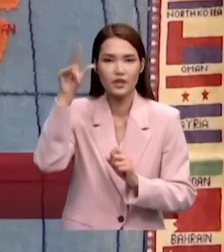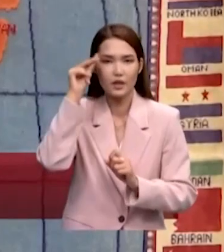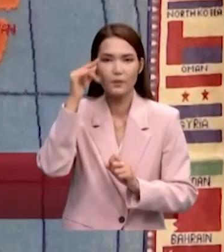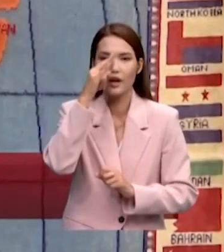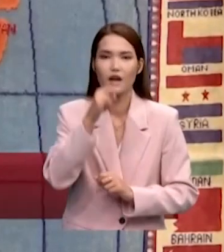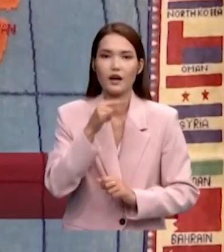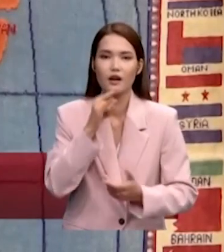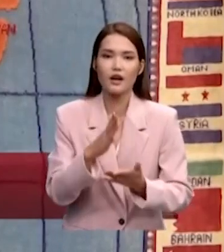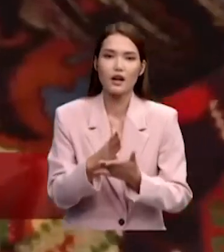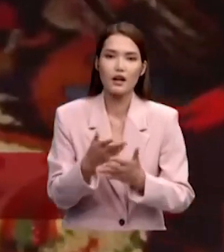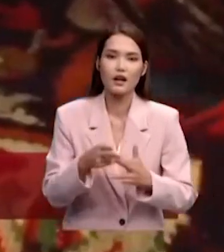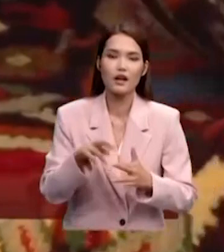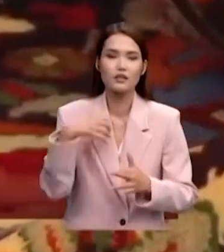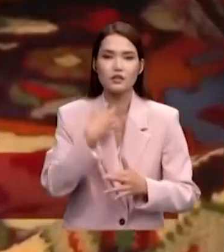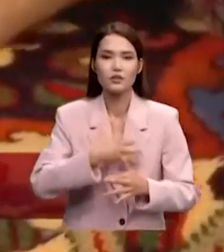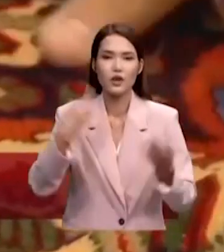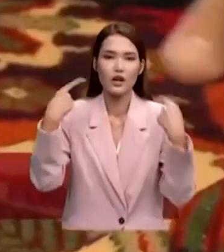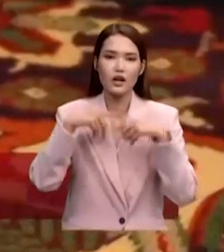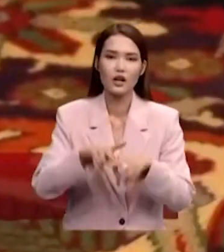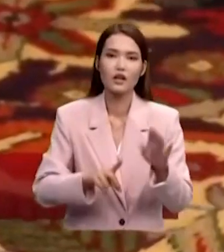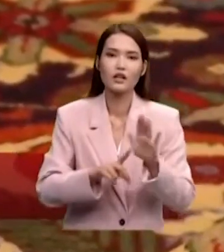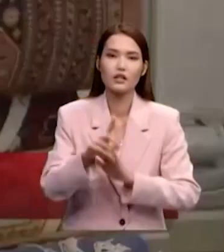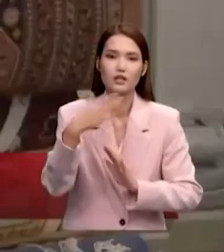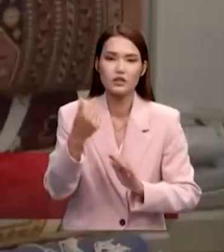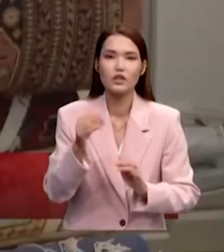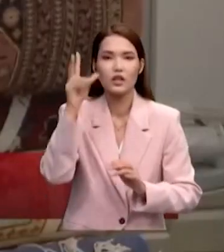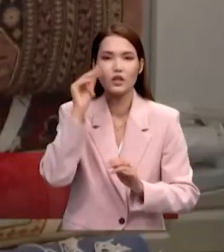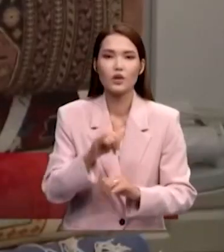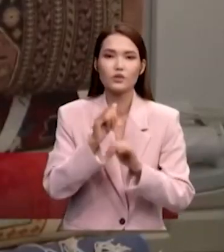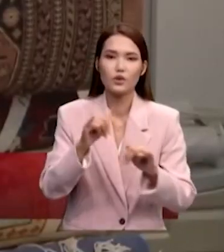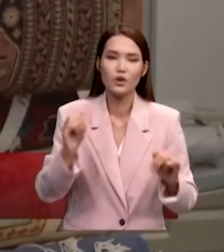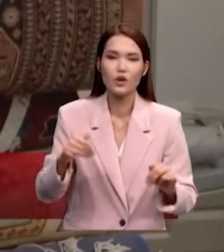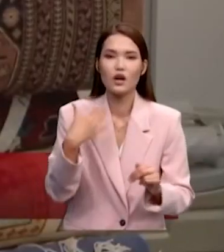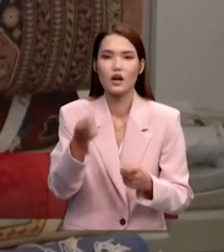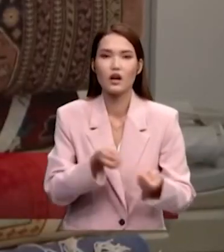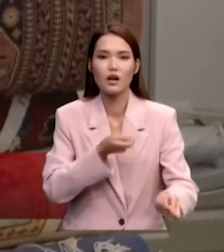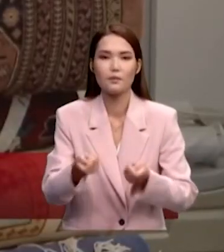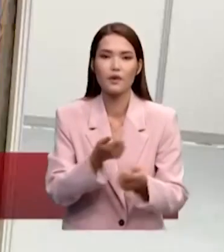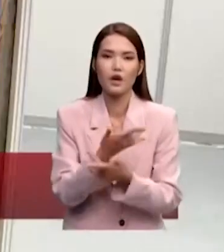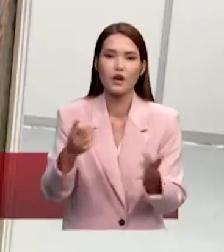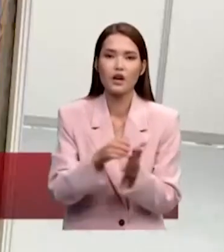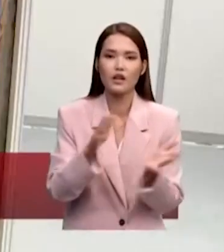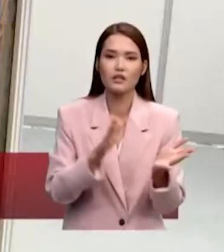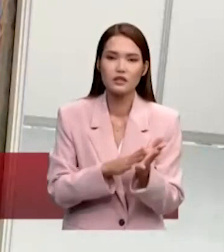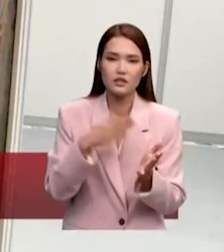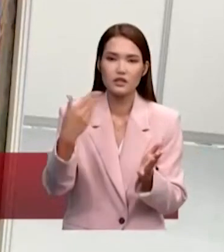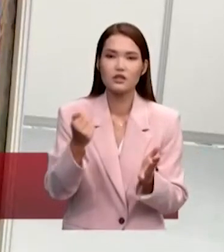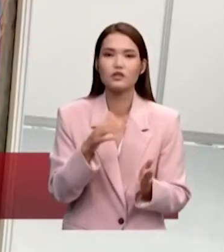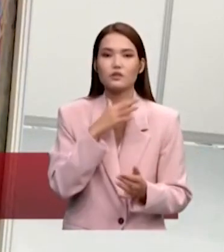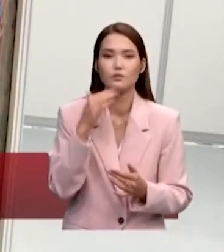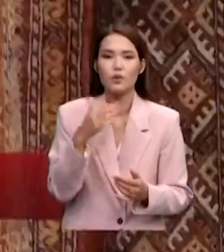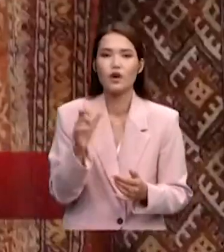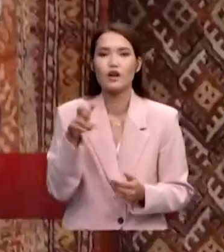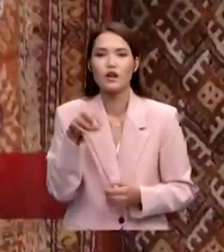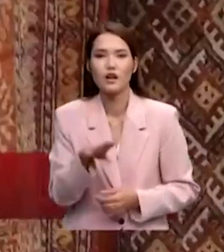Казахстане. Однако при отсутствии налаженной системы обработки шерсти в стране увеличивается и объем его непроработанного остатка. Шерсть собирают и просто